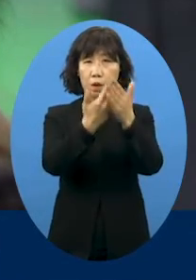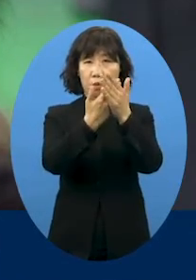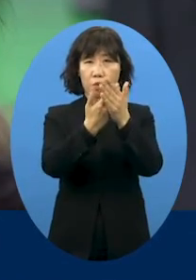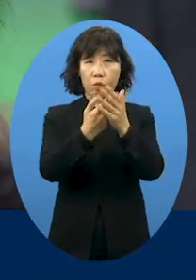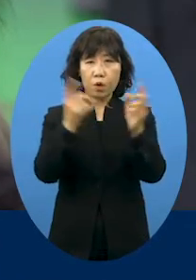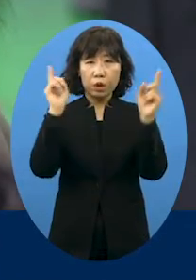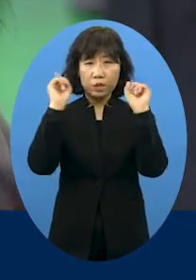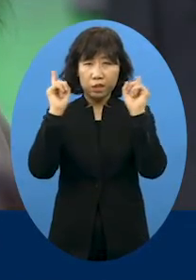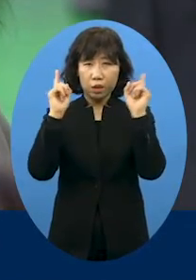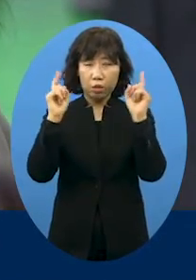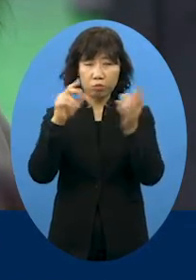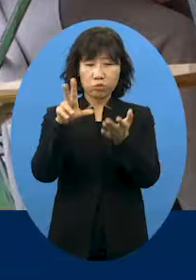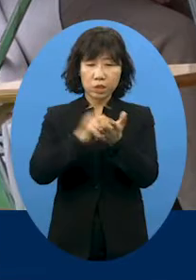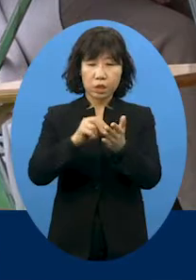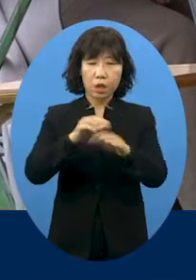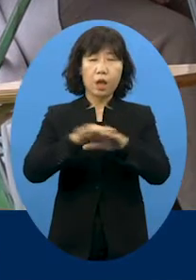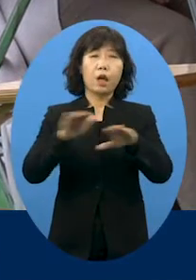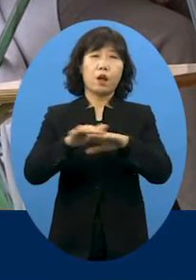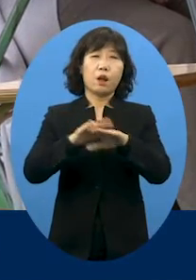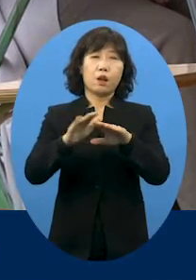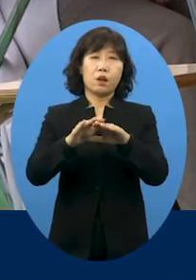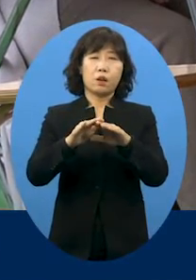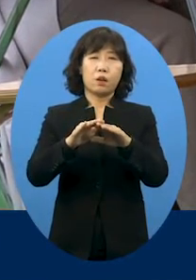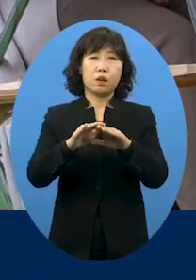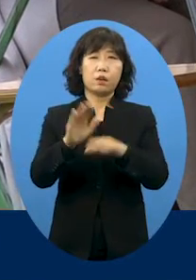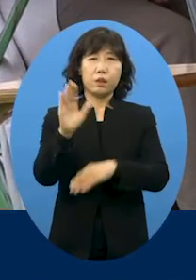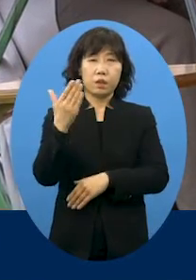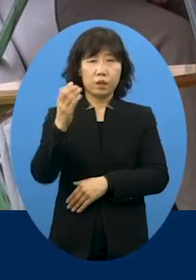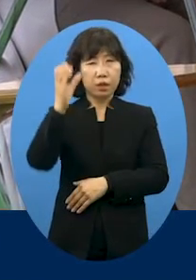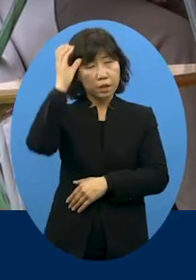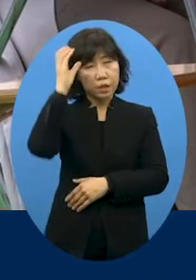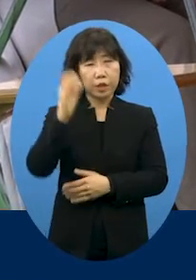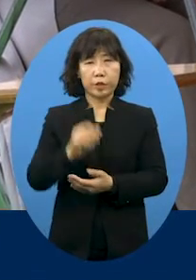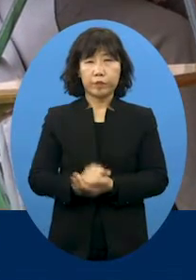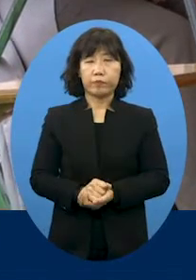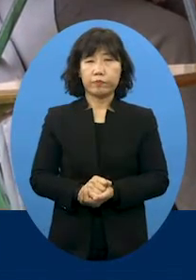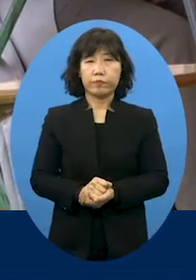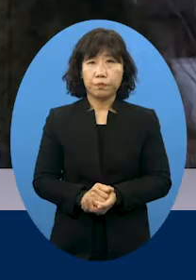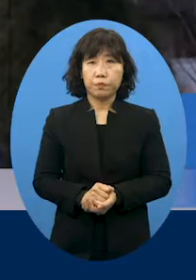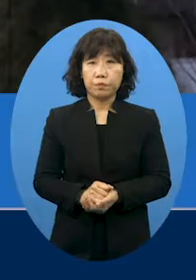청년실업을 해소하는데 도움이 될 것으로 기대하고 있습니다